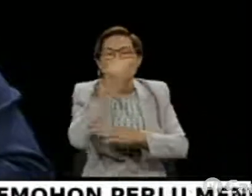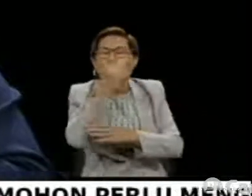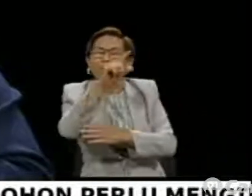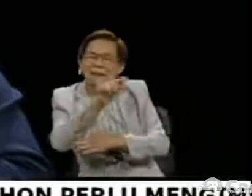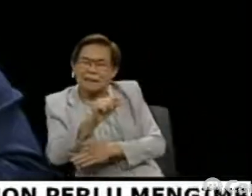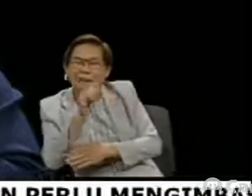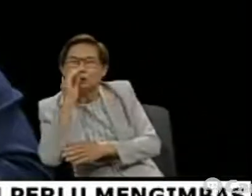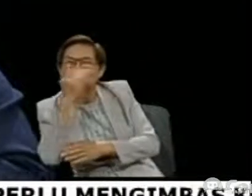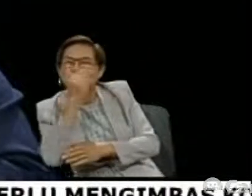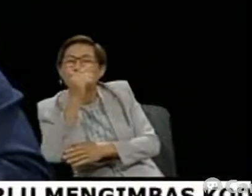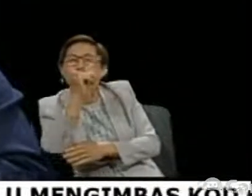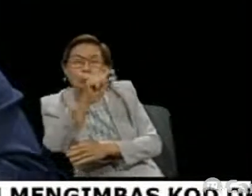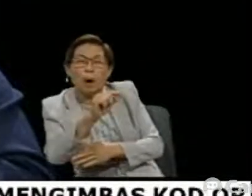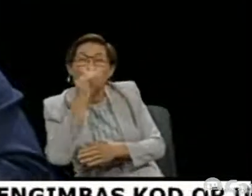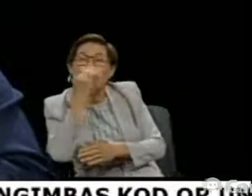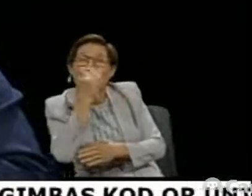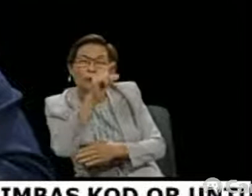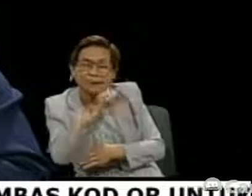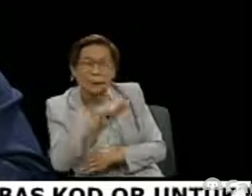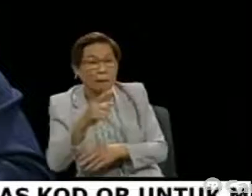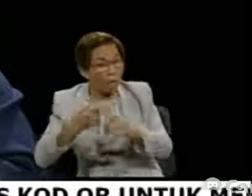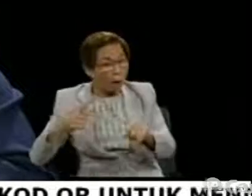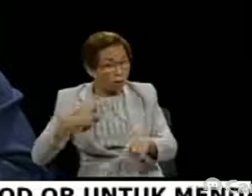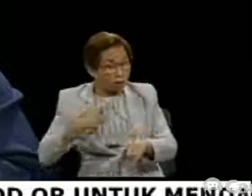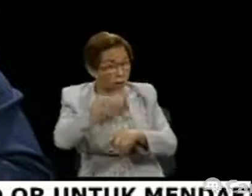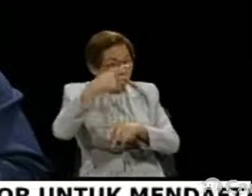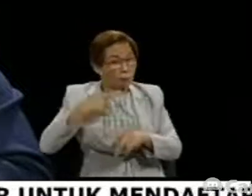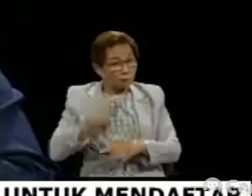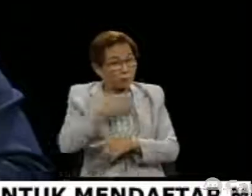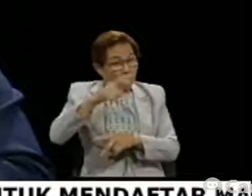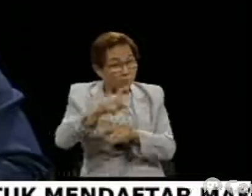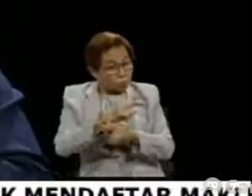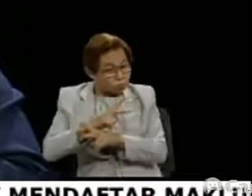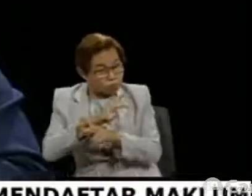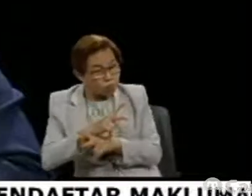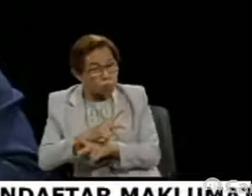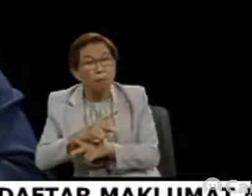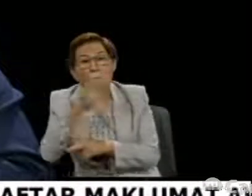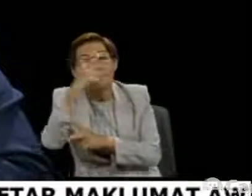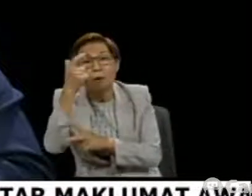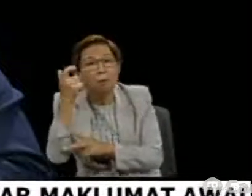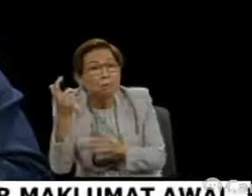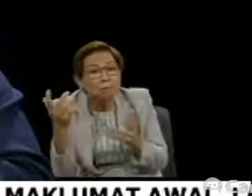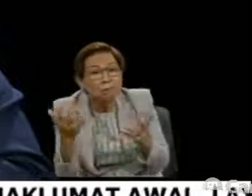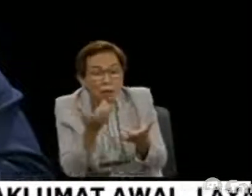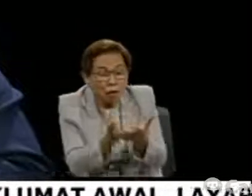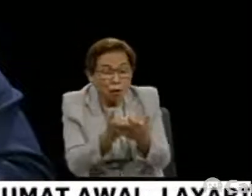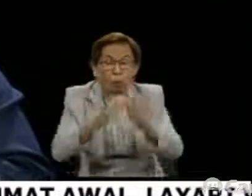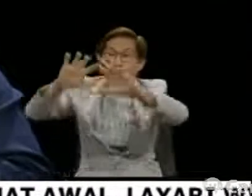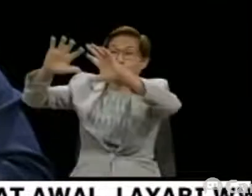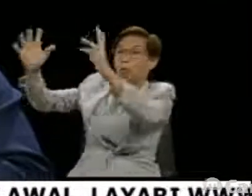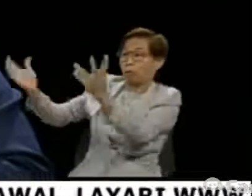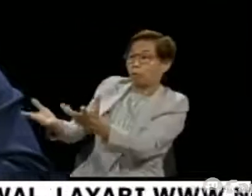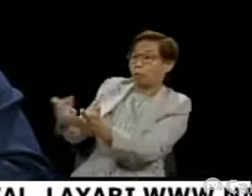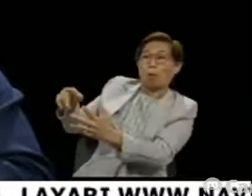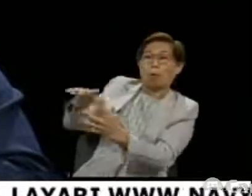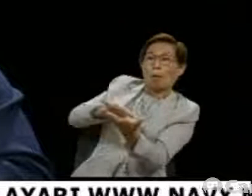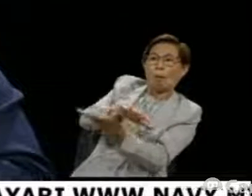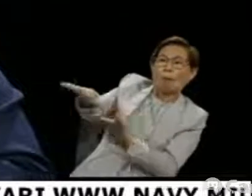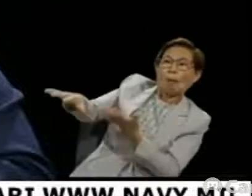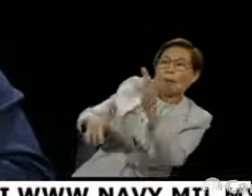tetapi kita mestilah berhati-hati ya scanner tidak keadaan ekonomi global semakin meruncing